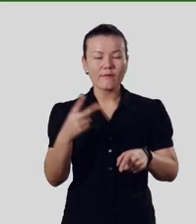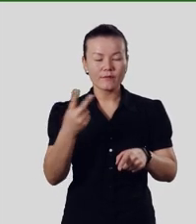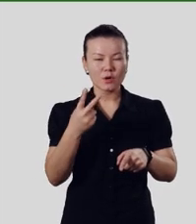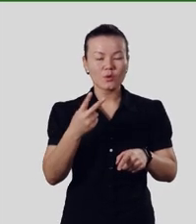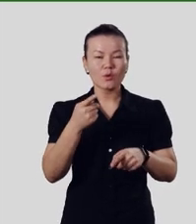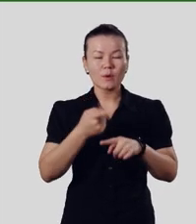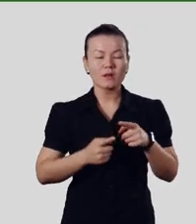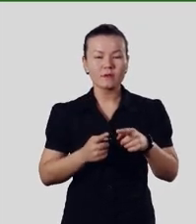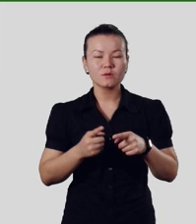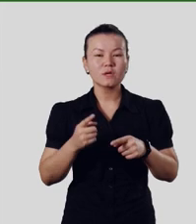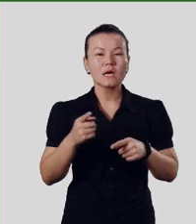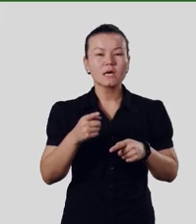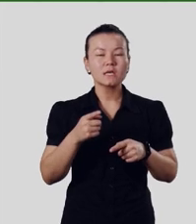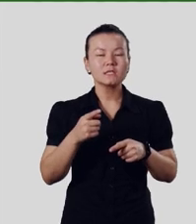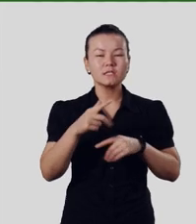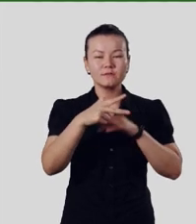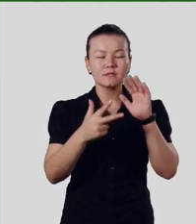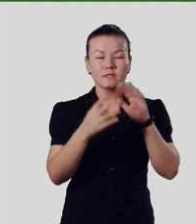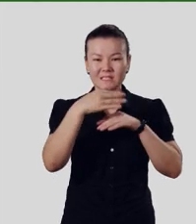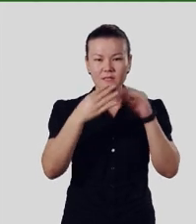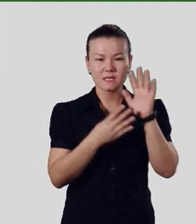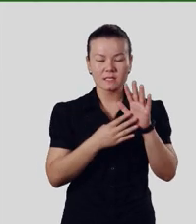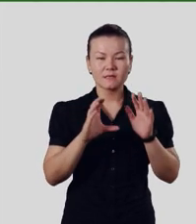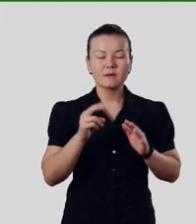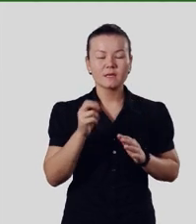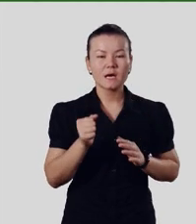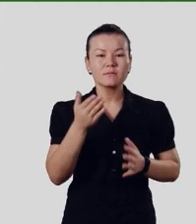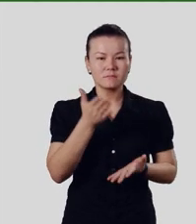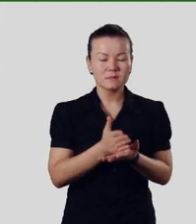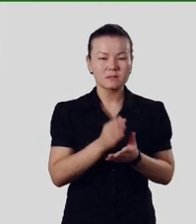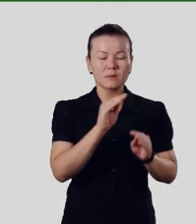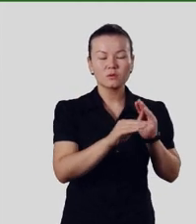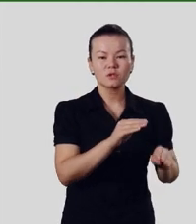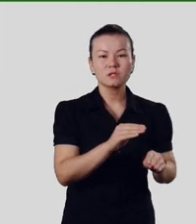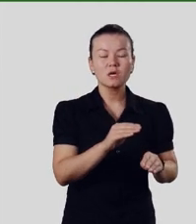половине XIX века был проложен Суэцкий канал.